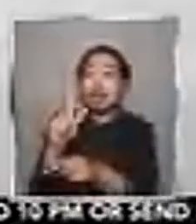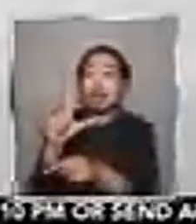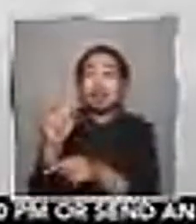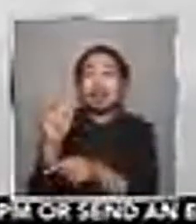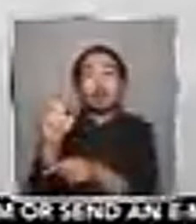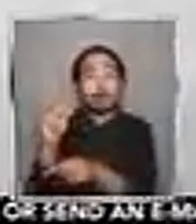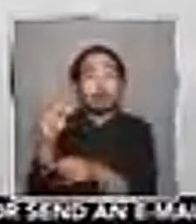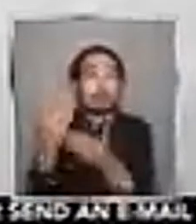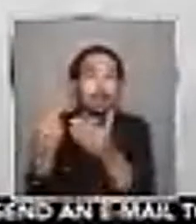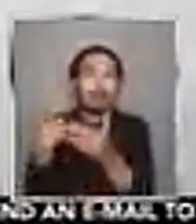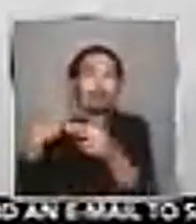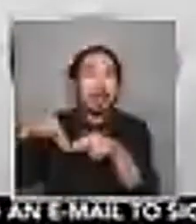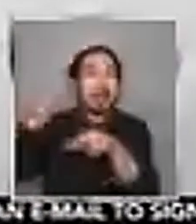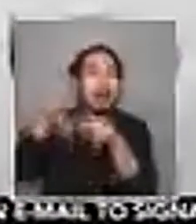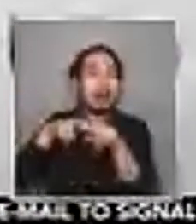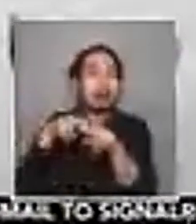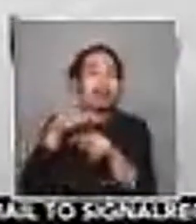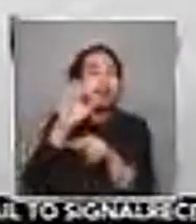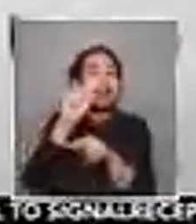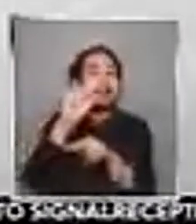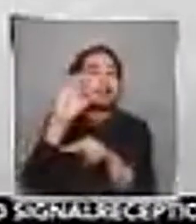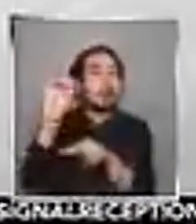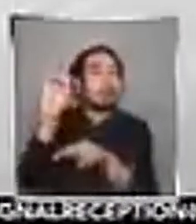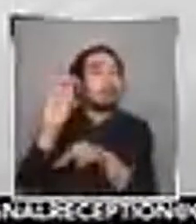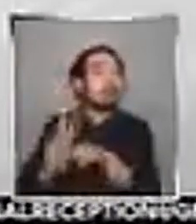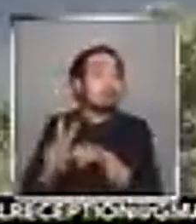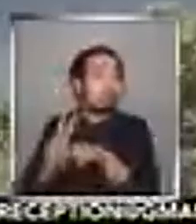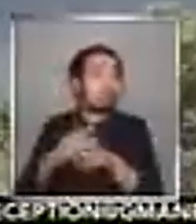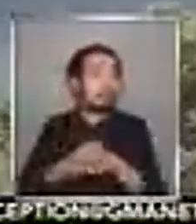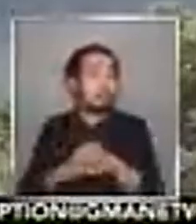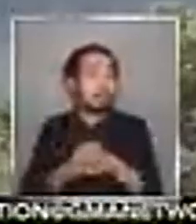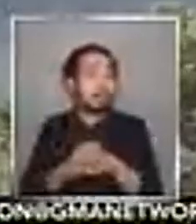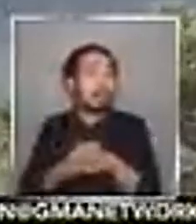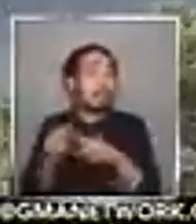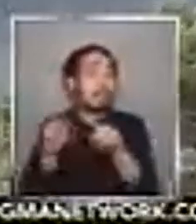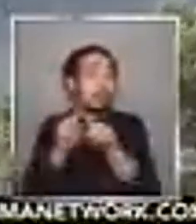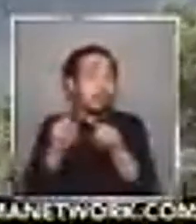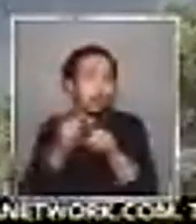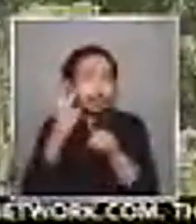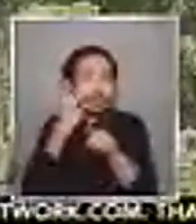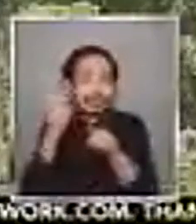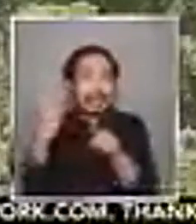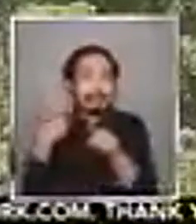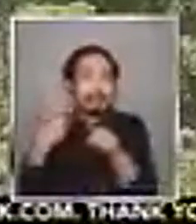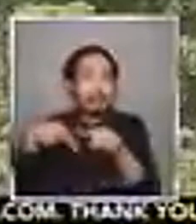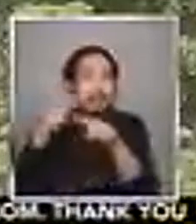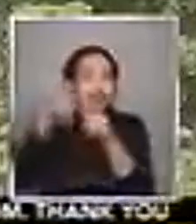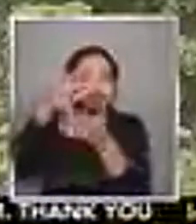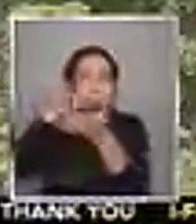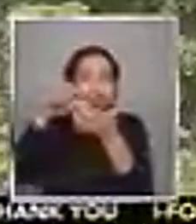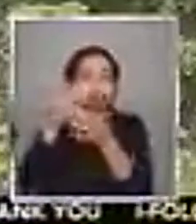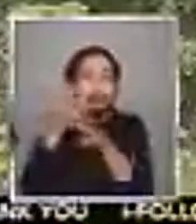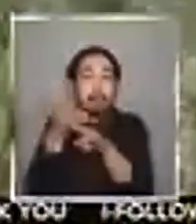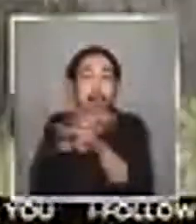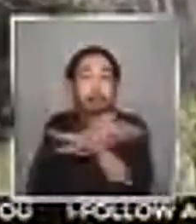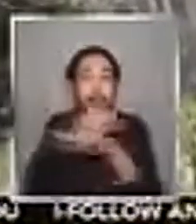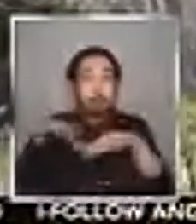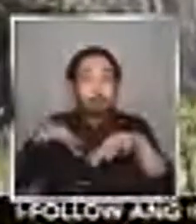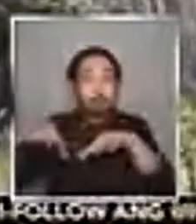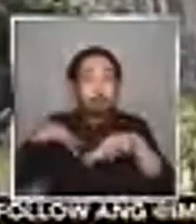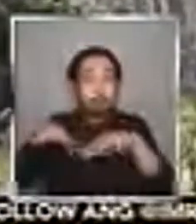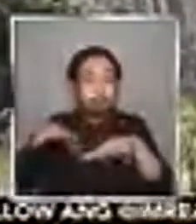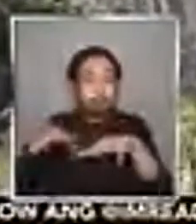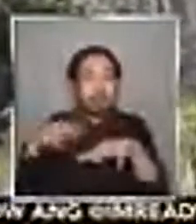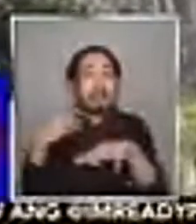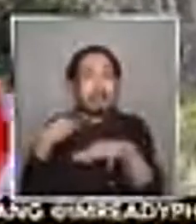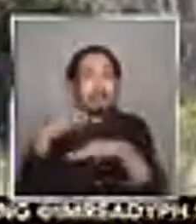sulfur dioxide at ganun din may mga pamamaga o inflation. Bago pa man ang paglindol na sa alert level 1 na ang Kanlaon,